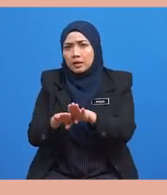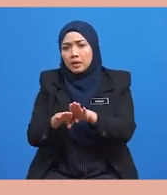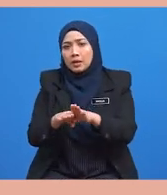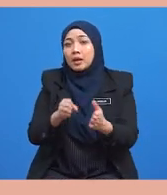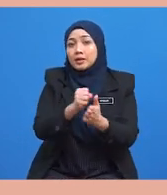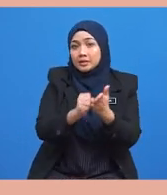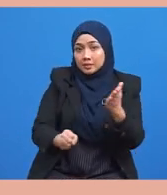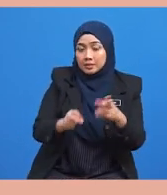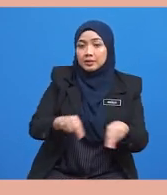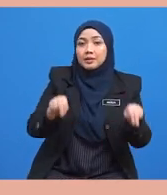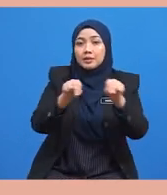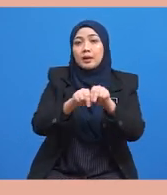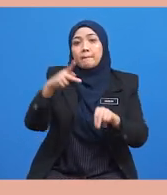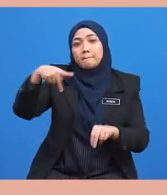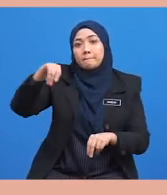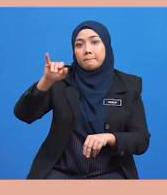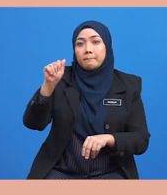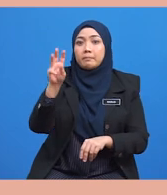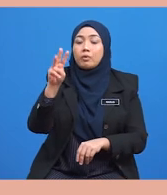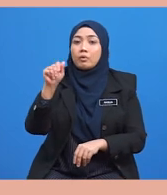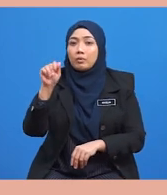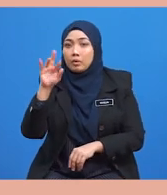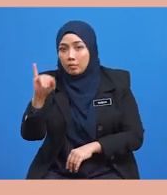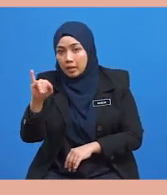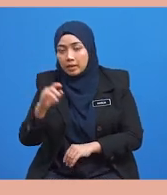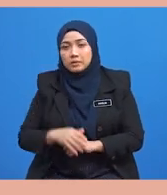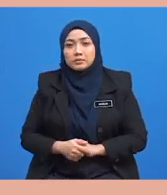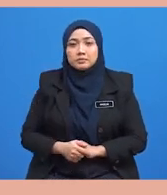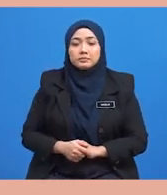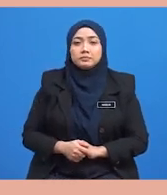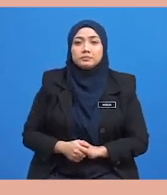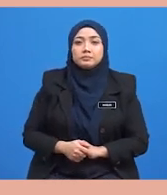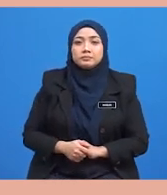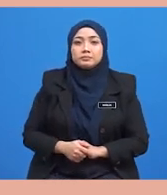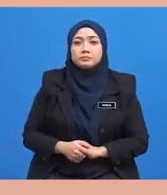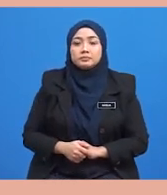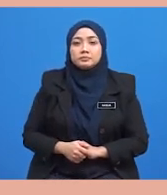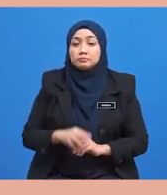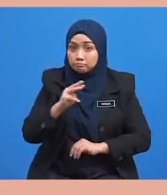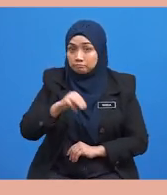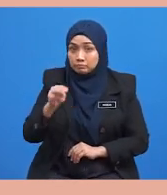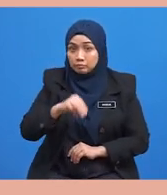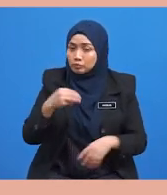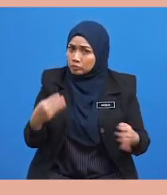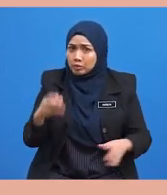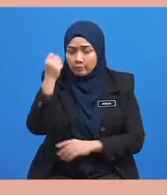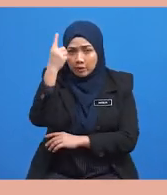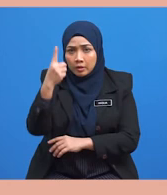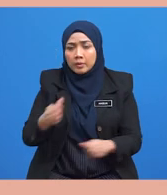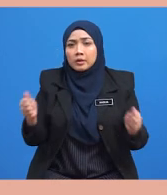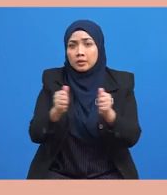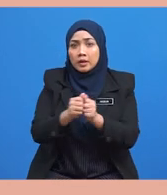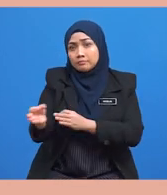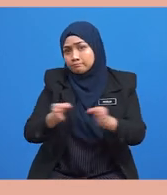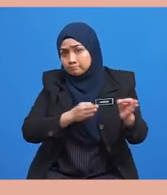sisihan piawai bagi set data ini. Adakah murid-murid faham dengan penerangan